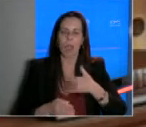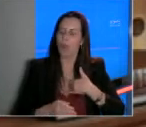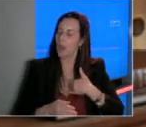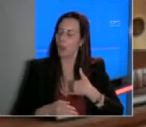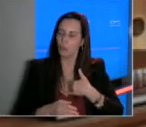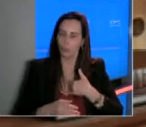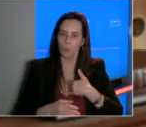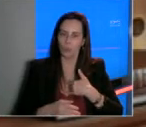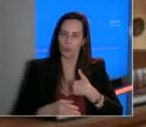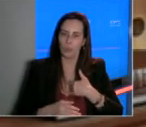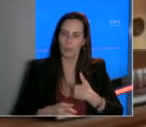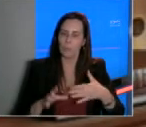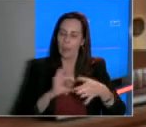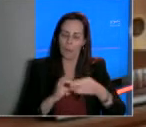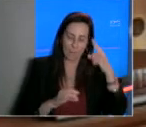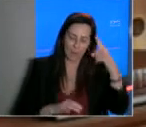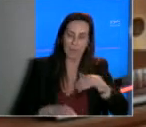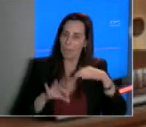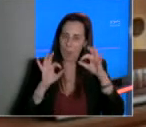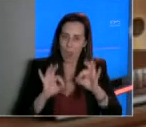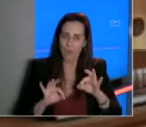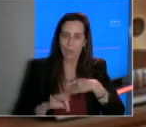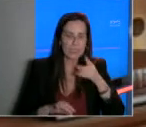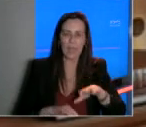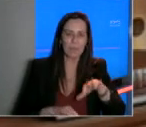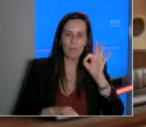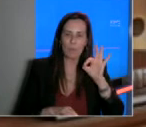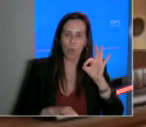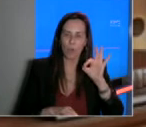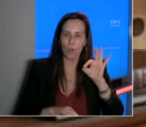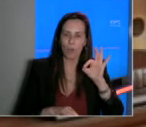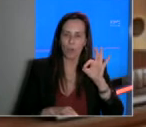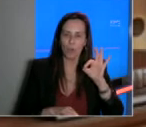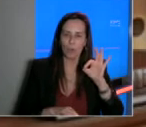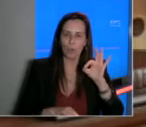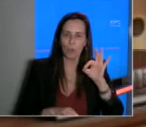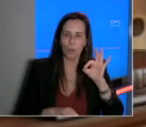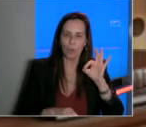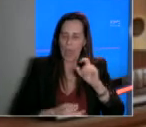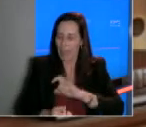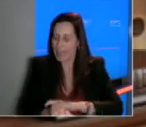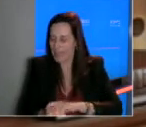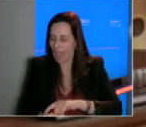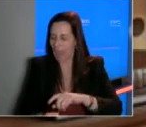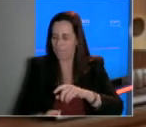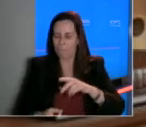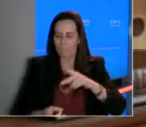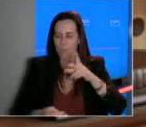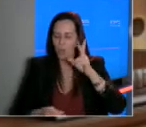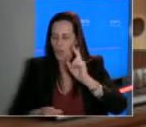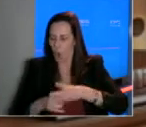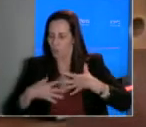מחברים... בין המדענים, אני ממש, אני צריך למצוא דם של חולים שנרפאו ולהביא למכון